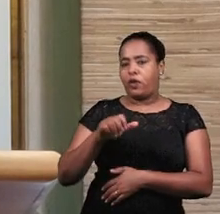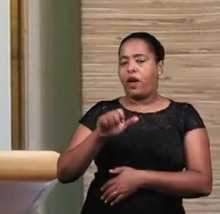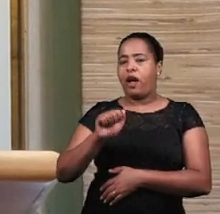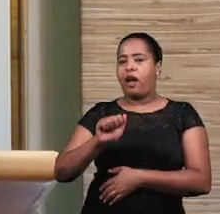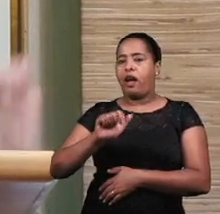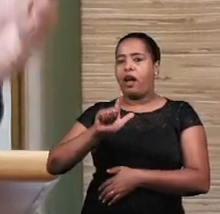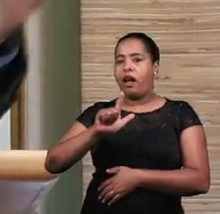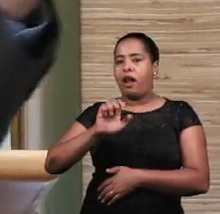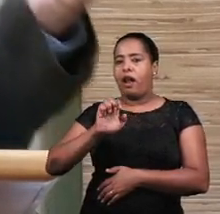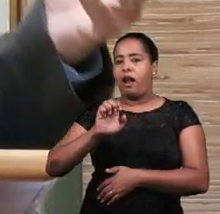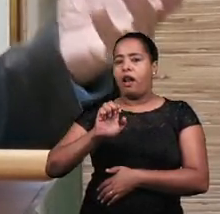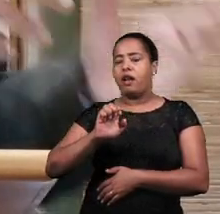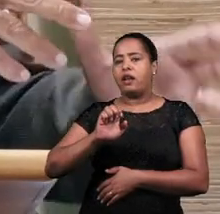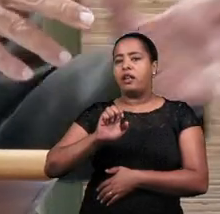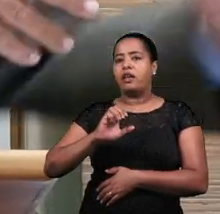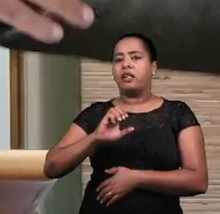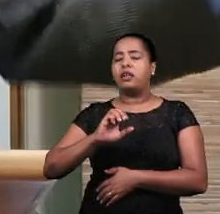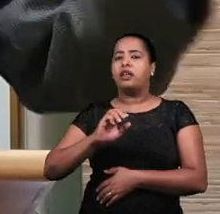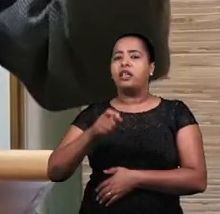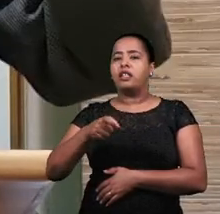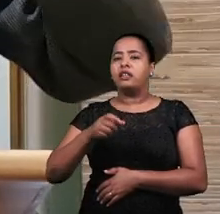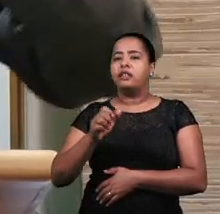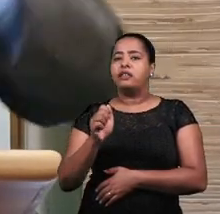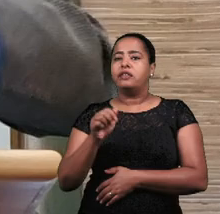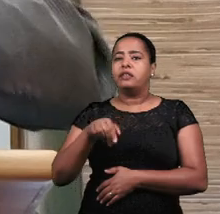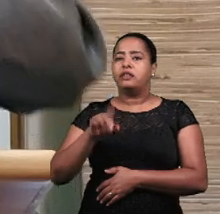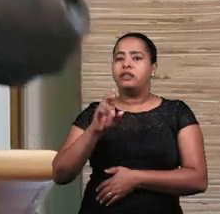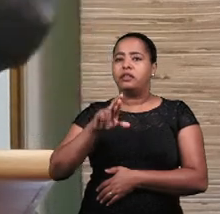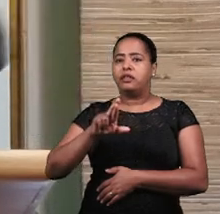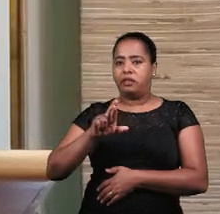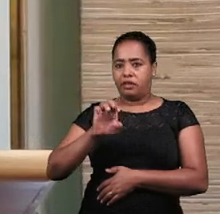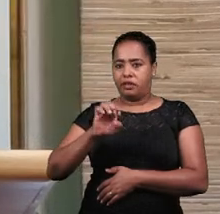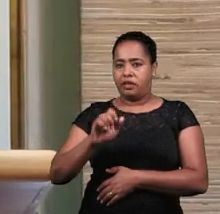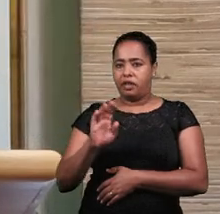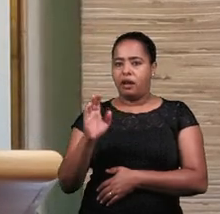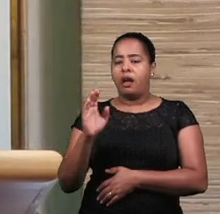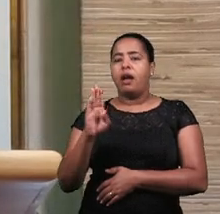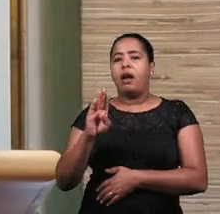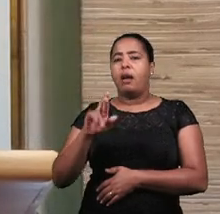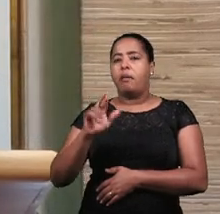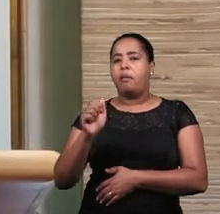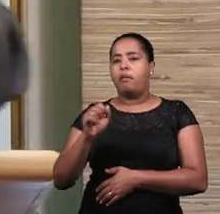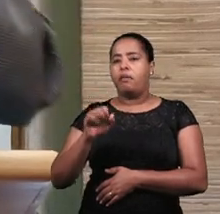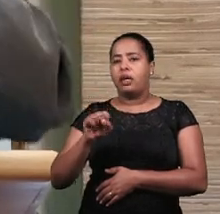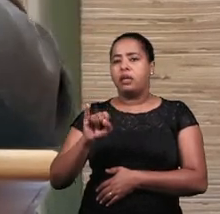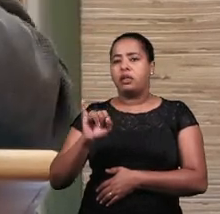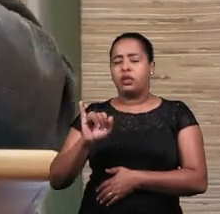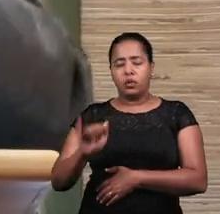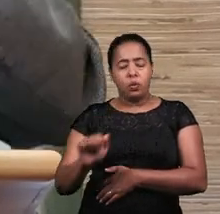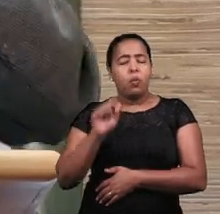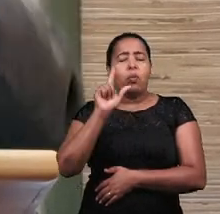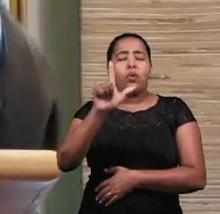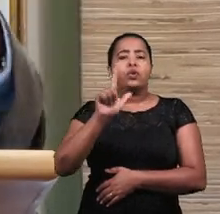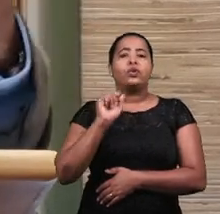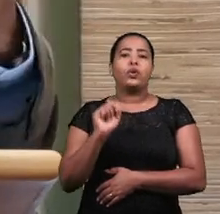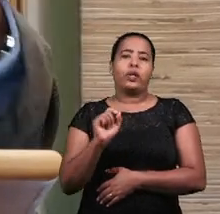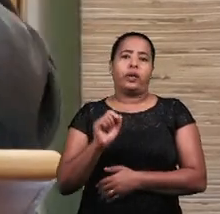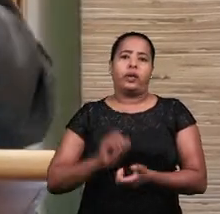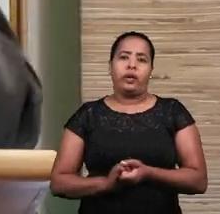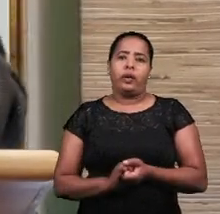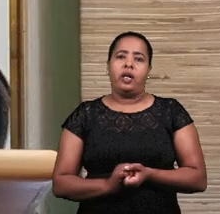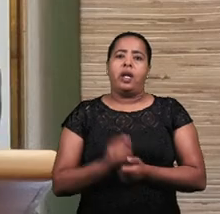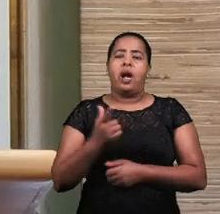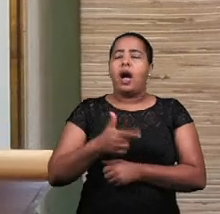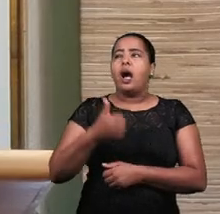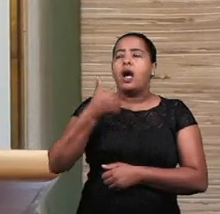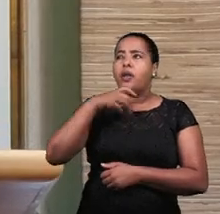de l'obéissance dans la chute de nos premiers parents. C'est un sujet délicat parce que les personnes ne